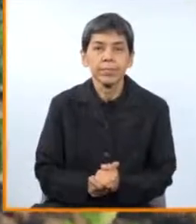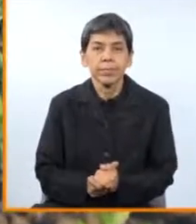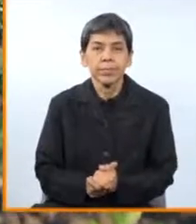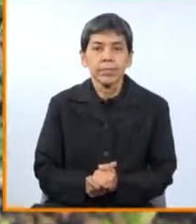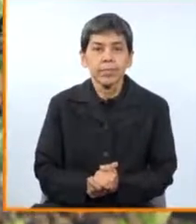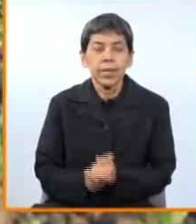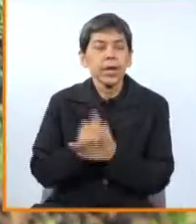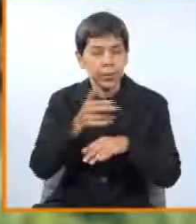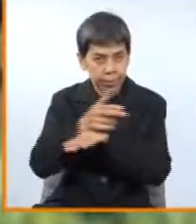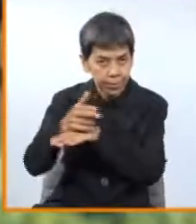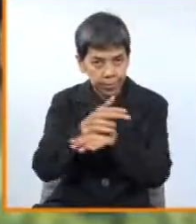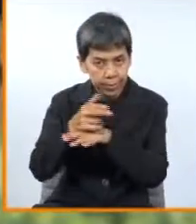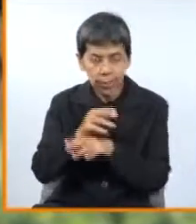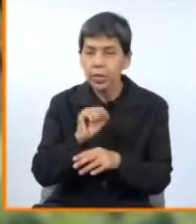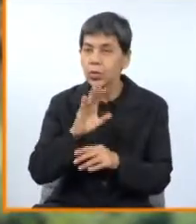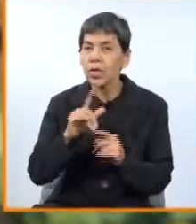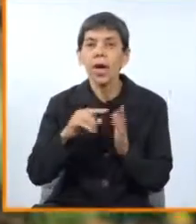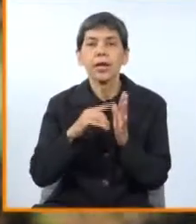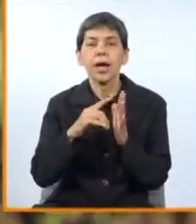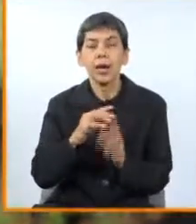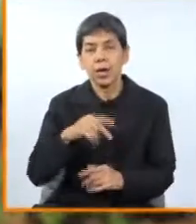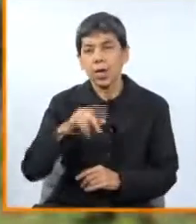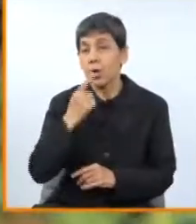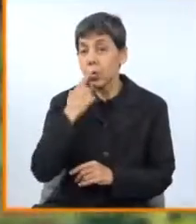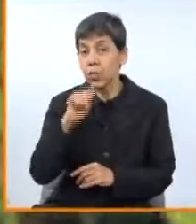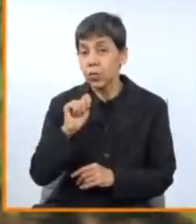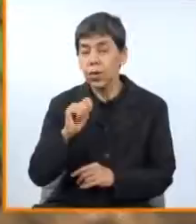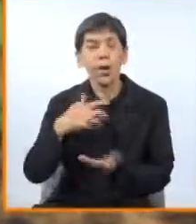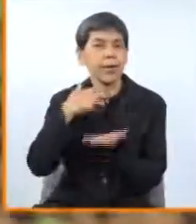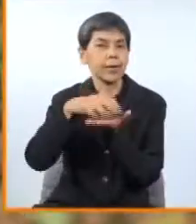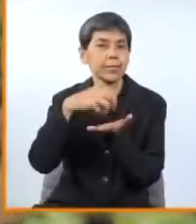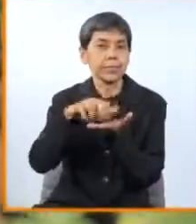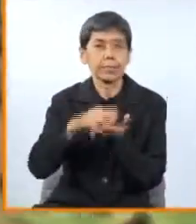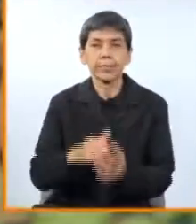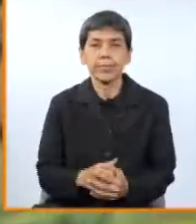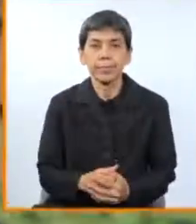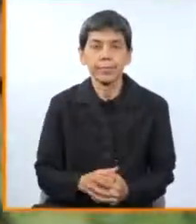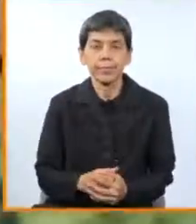สุมนถ่ายภาพสุชาดาสิริคง 2 for you รายงาน